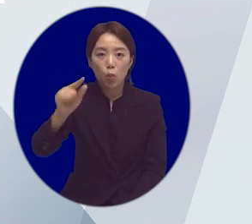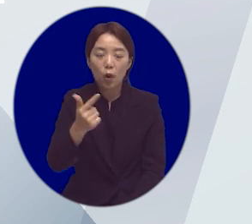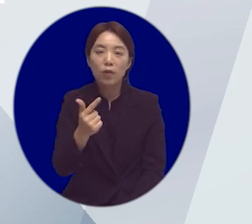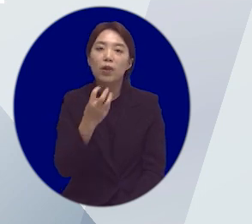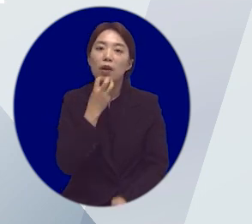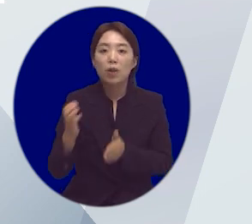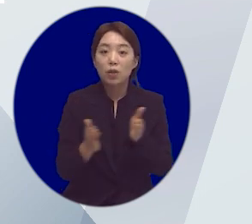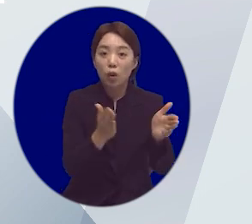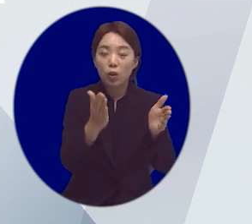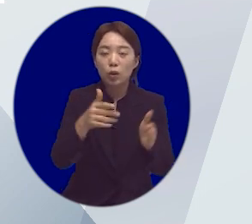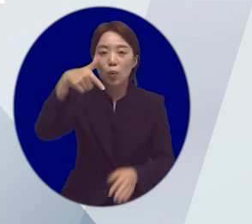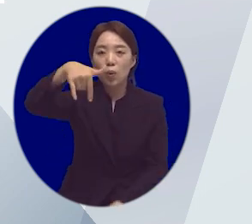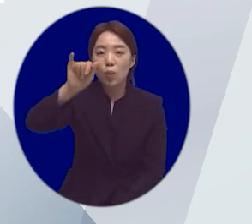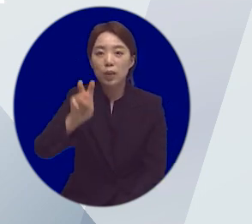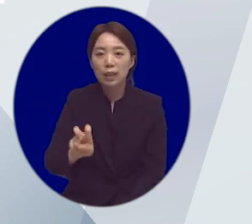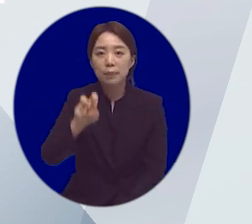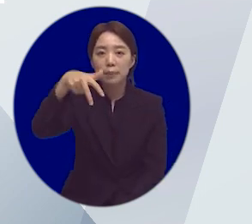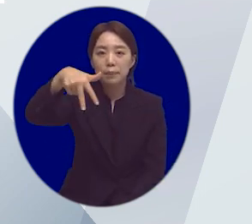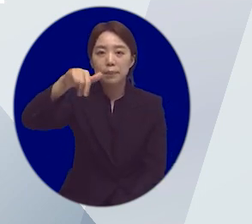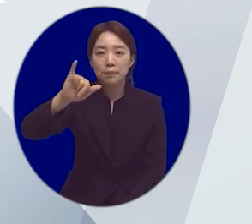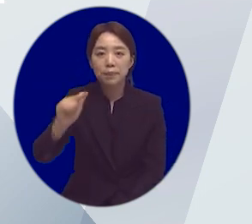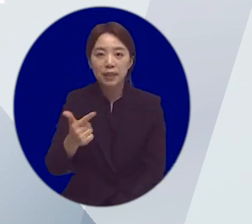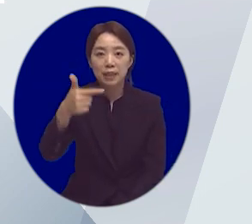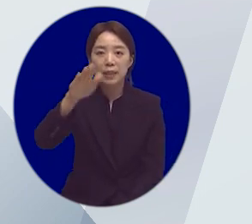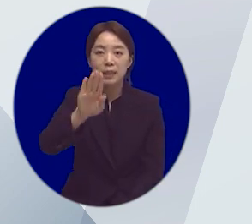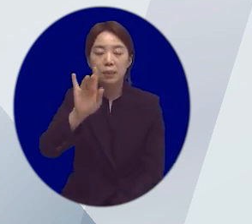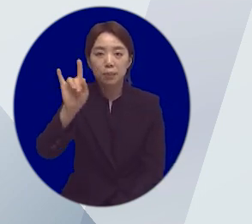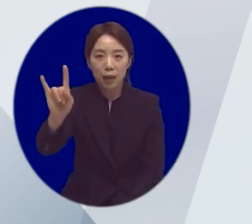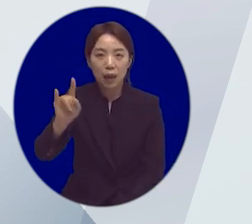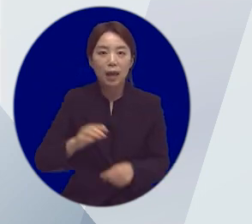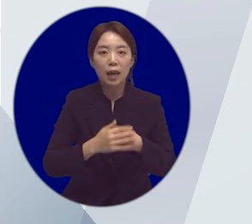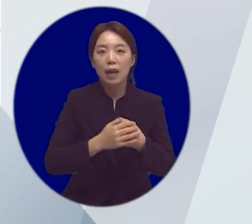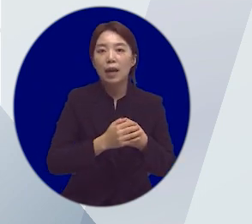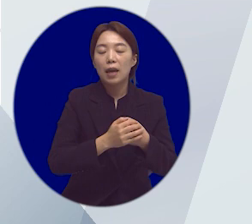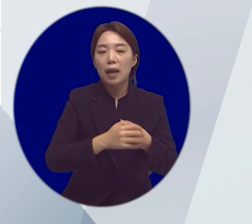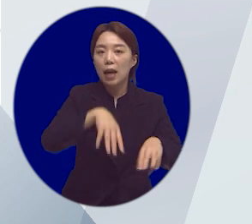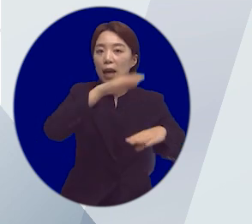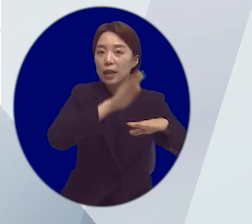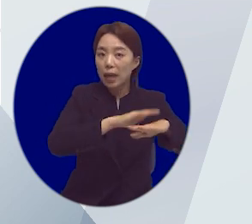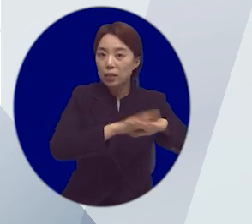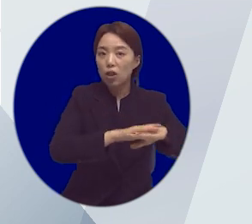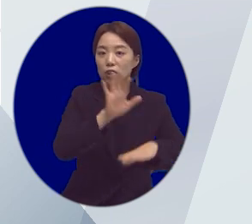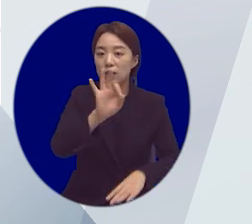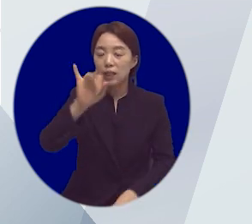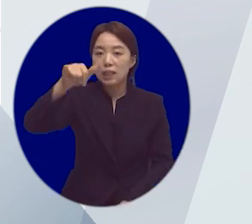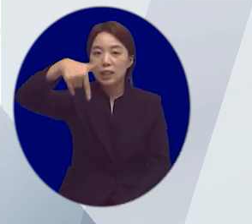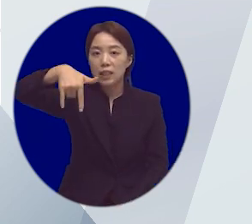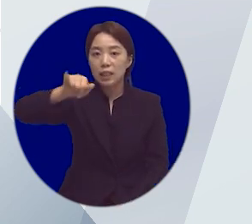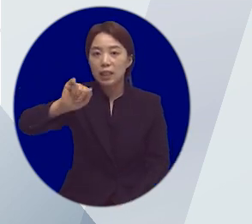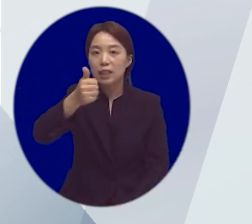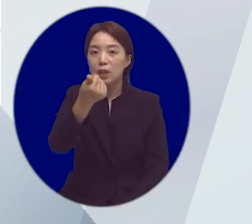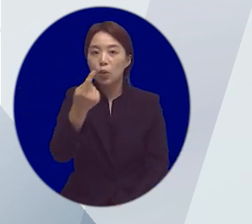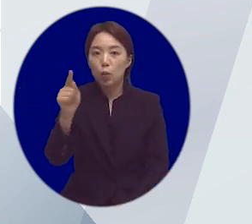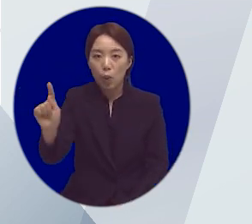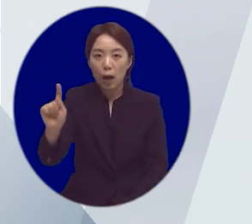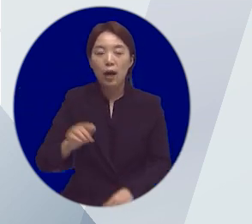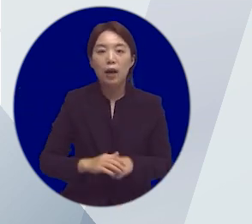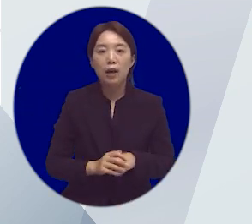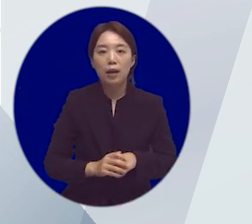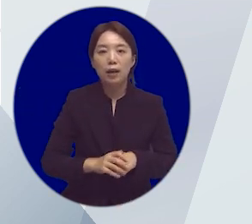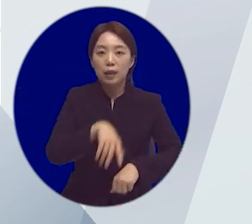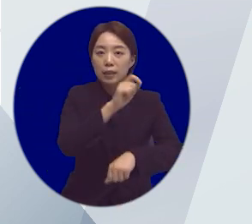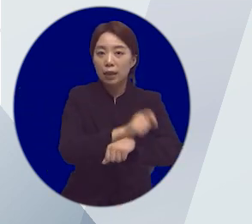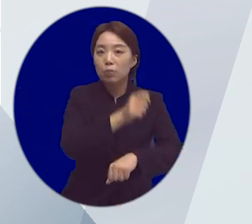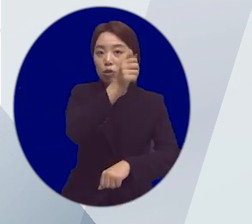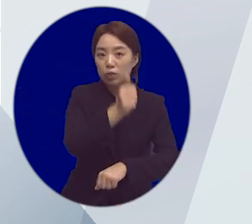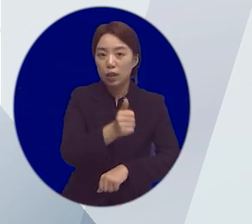경기도 선거관리위원회 김진배 상임위원, 대전광역시 선거관리위원회 이기화 상임위원, 위환